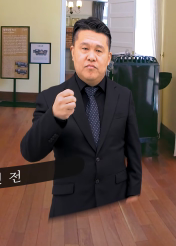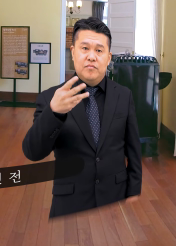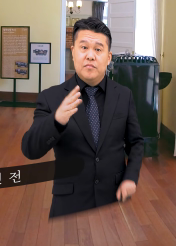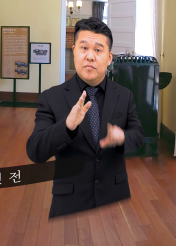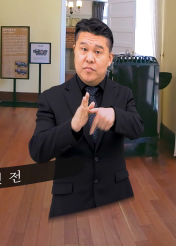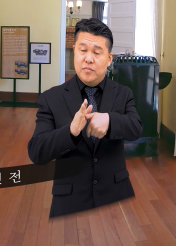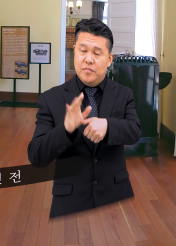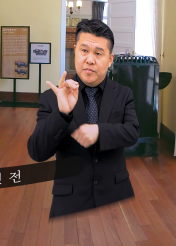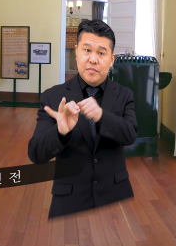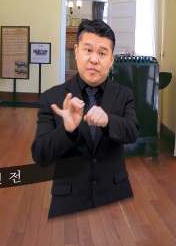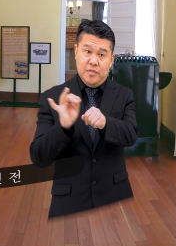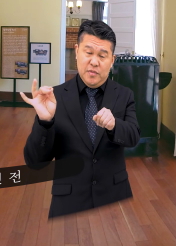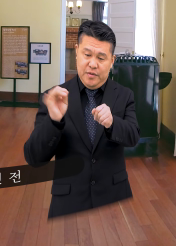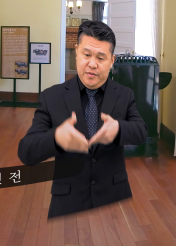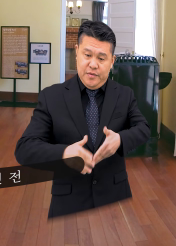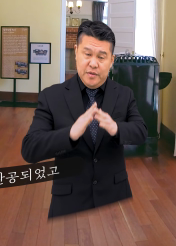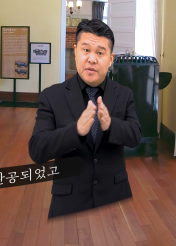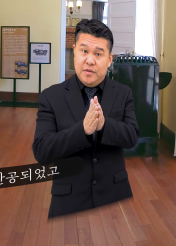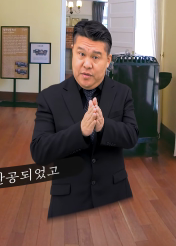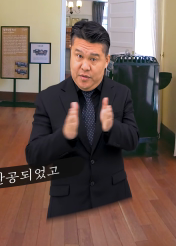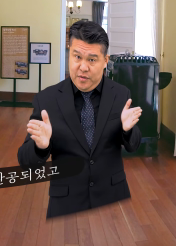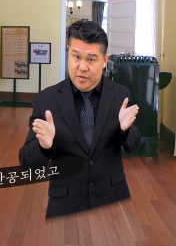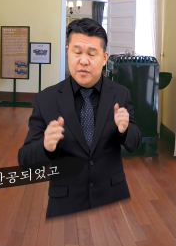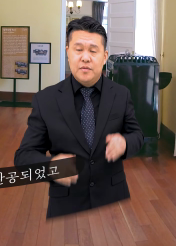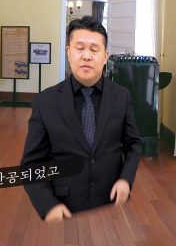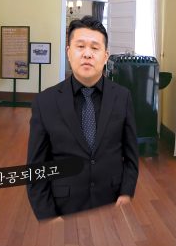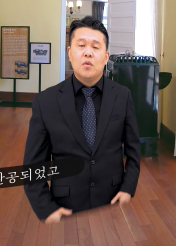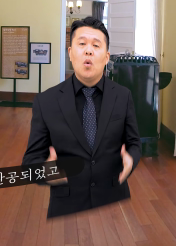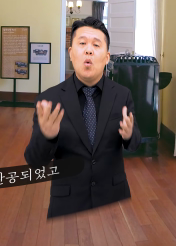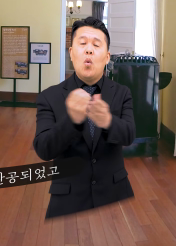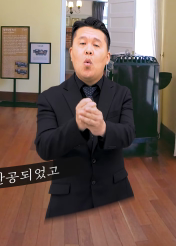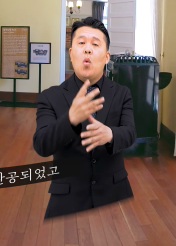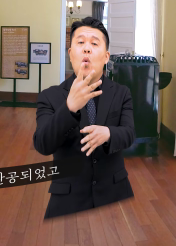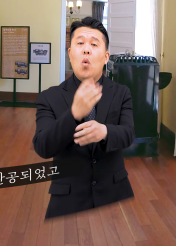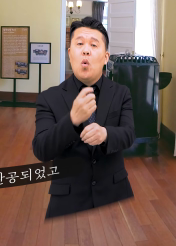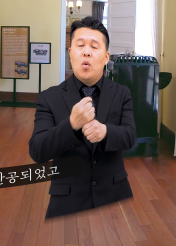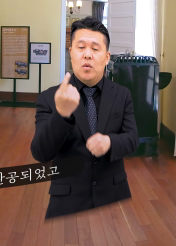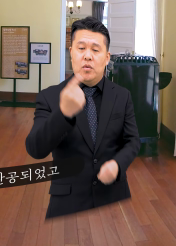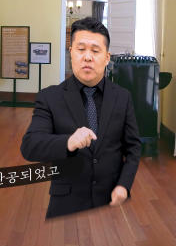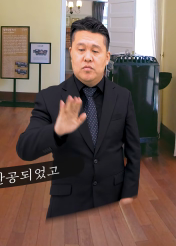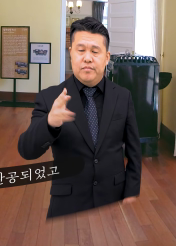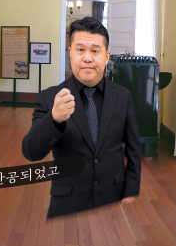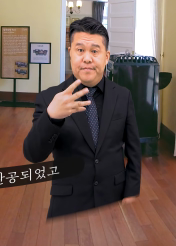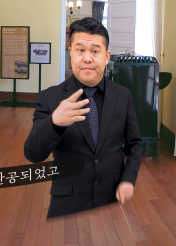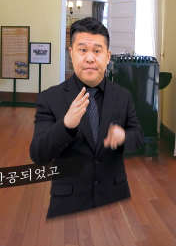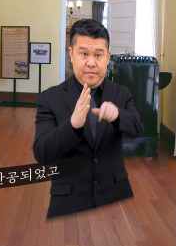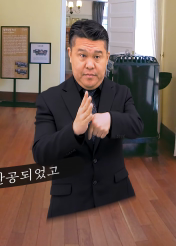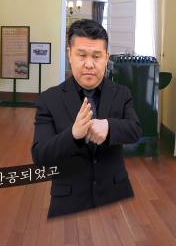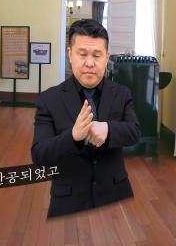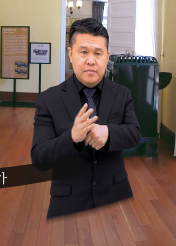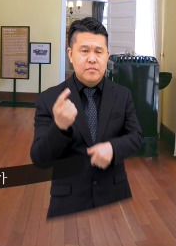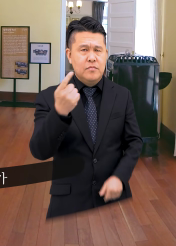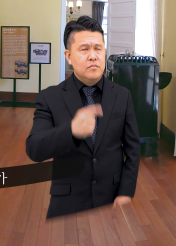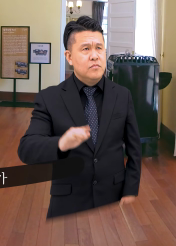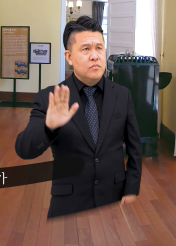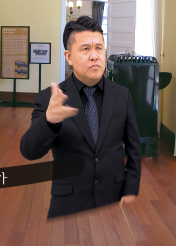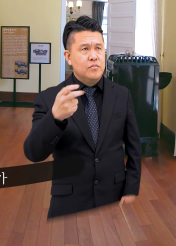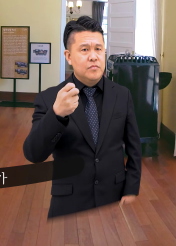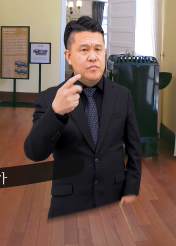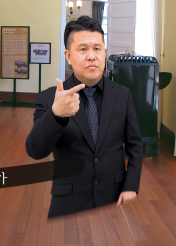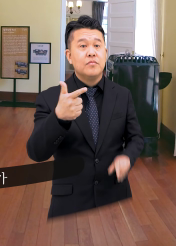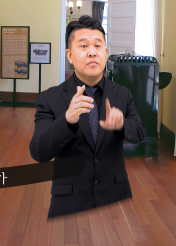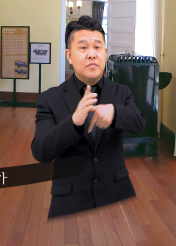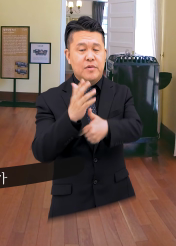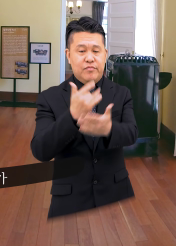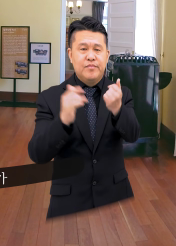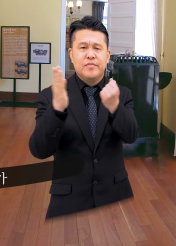1923년, 지금으로부터 딱 100년 전 지금 설립되기 시작한 딜쿠샤는 1924년 완공되었고